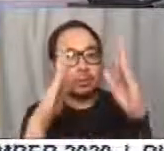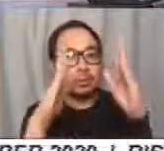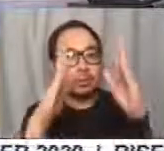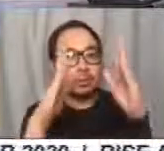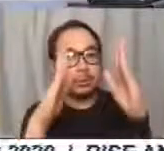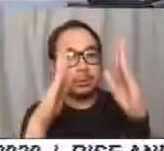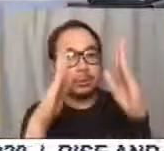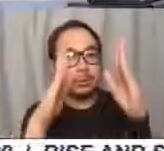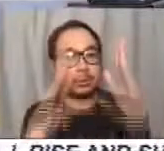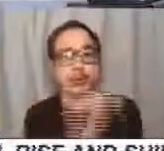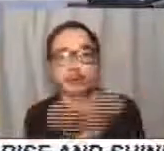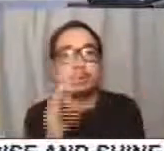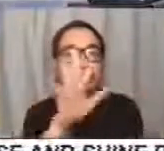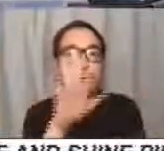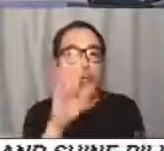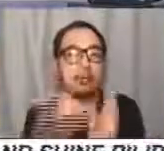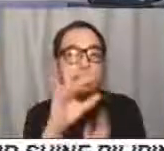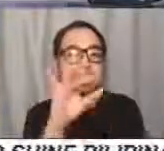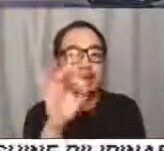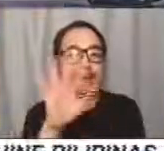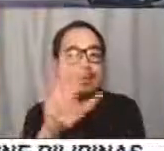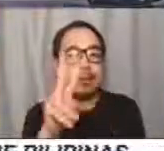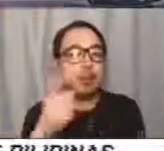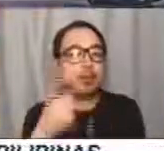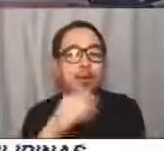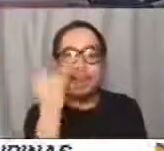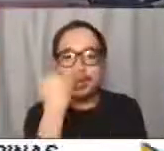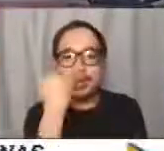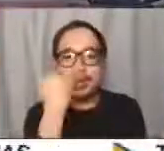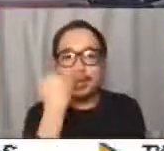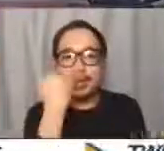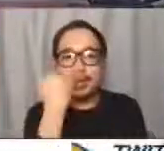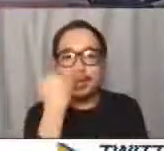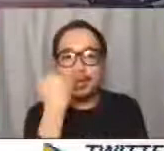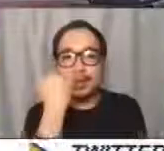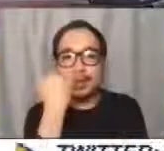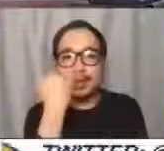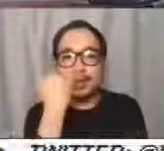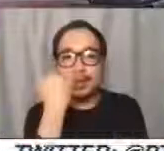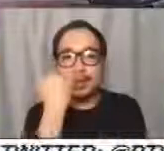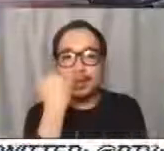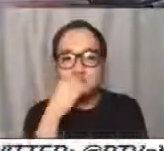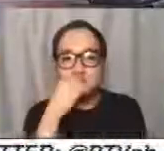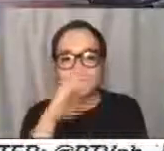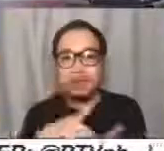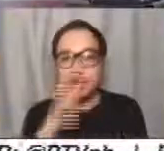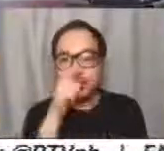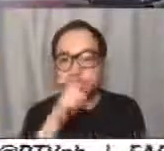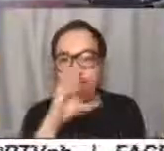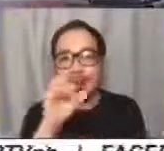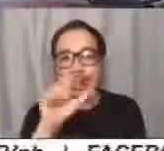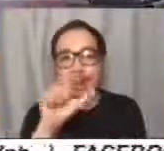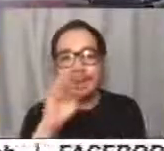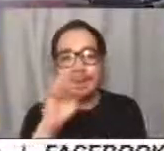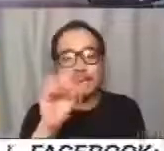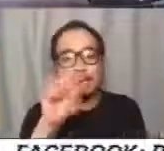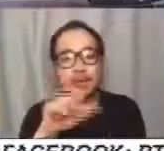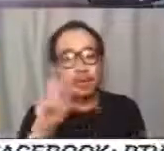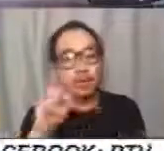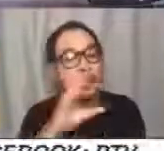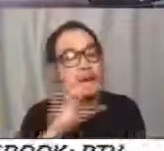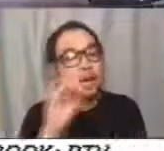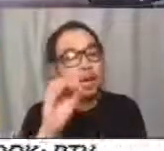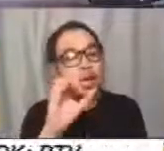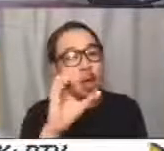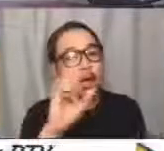magandang umaga po sa lahat. Okay, sir, base po sa inyong datos kahapon, meron pong naitalang 67 na death toll dahil po sa bagyo. Saan lugar po ba